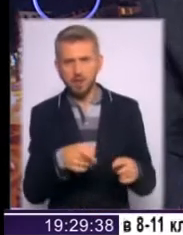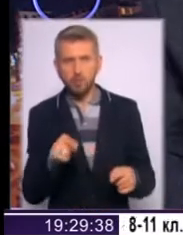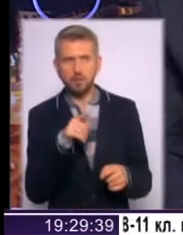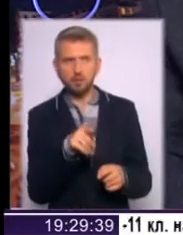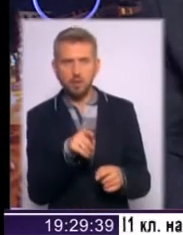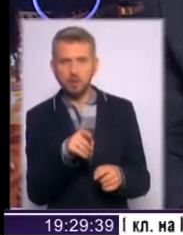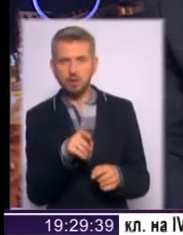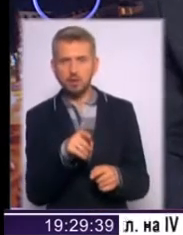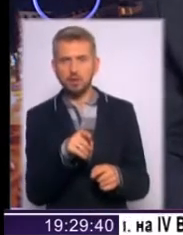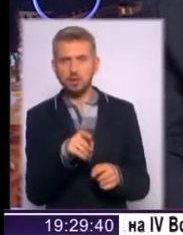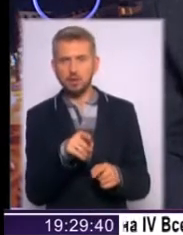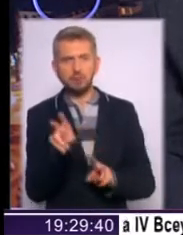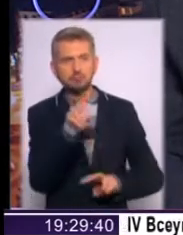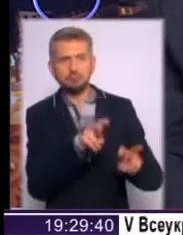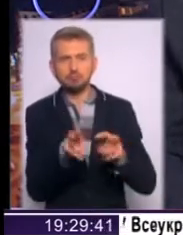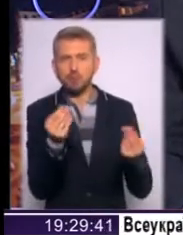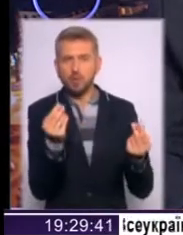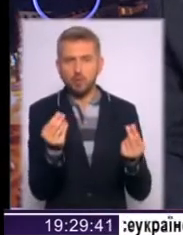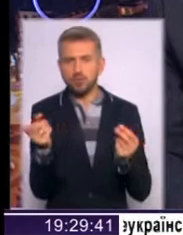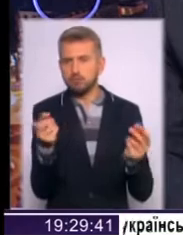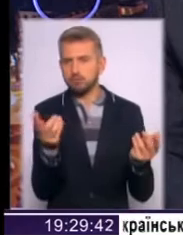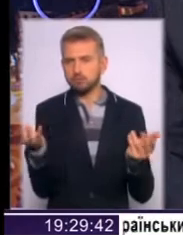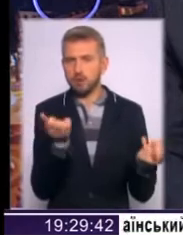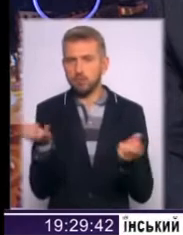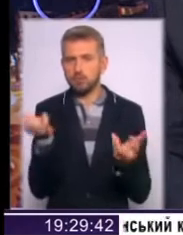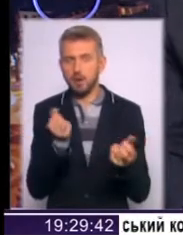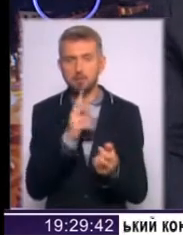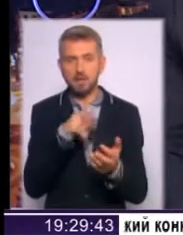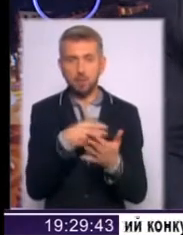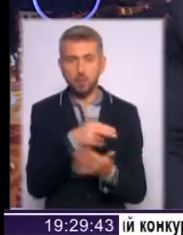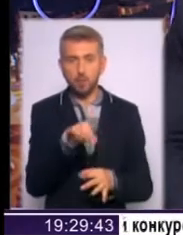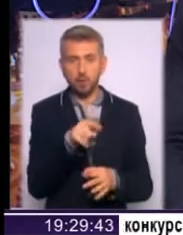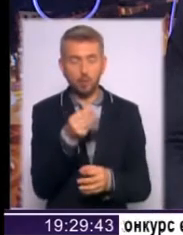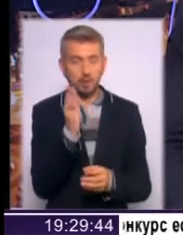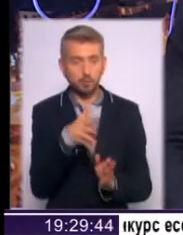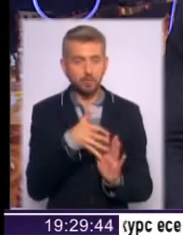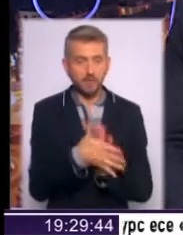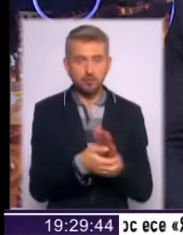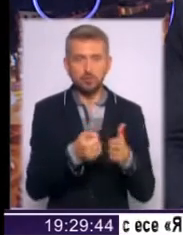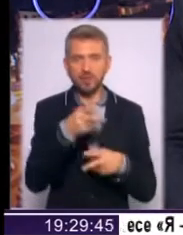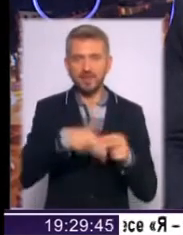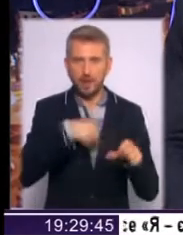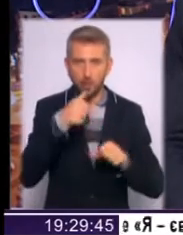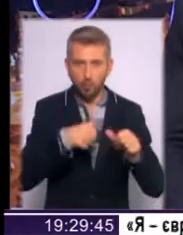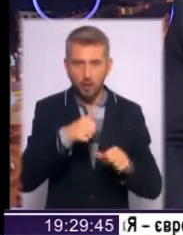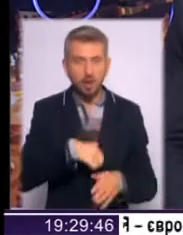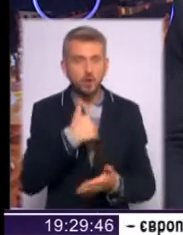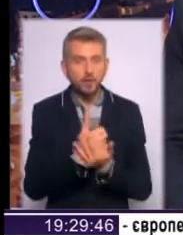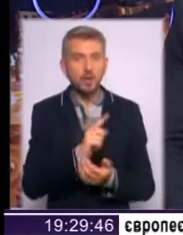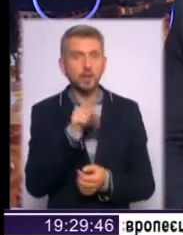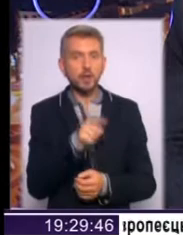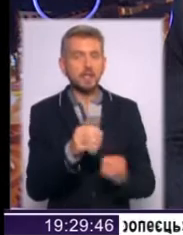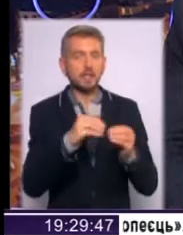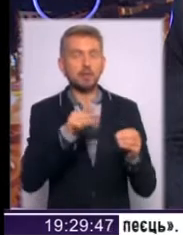залучають зовнішні кошти. Вони передбачають в проєкті, що ці кошти будуть витрачені до кінця року. Угу. Тобто, самий головний момент, що ці